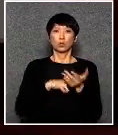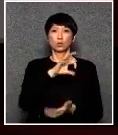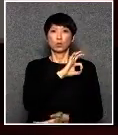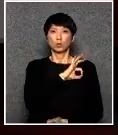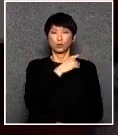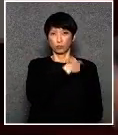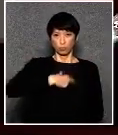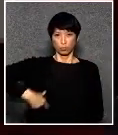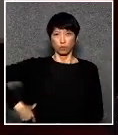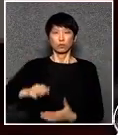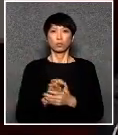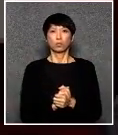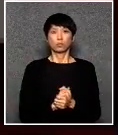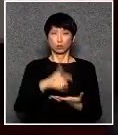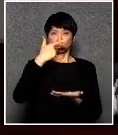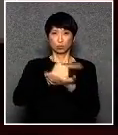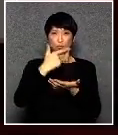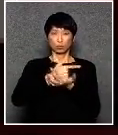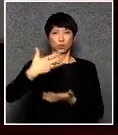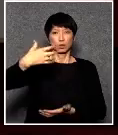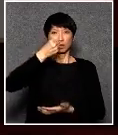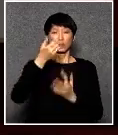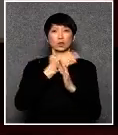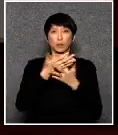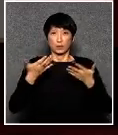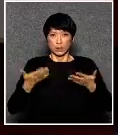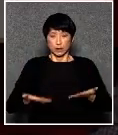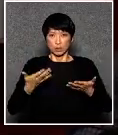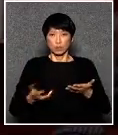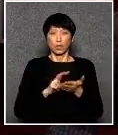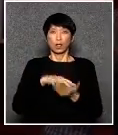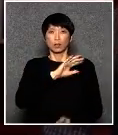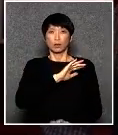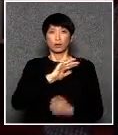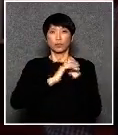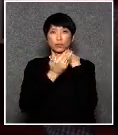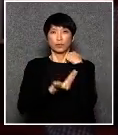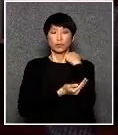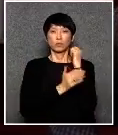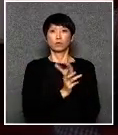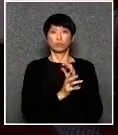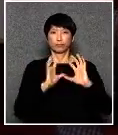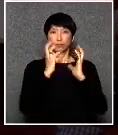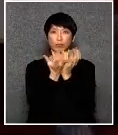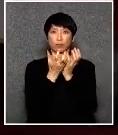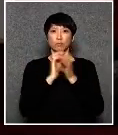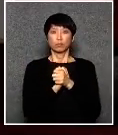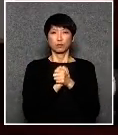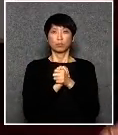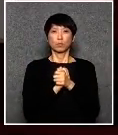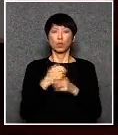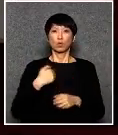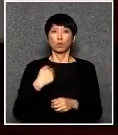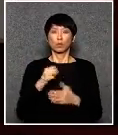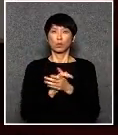議員一個好重要嘅權力，尤其是今天嘅立法機關。而家我哋呢個立法機關，當然我哋仲有